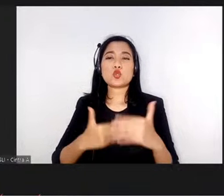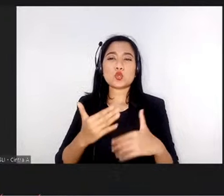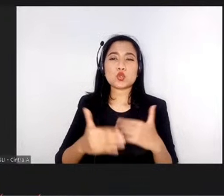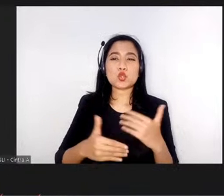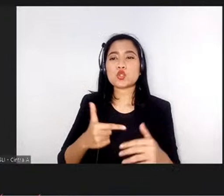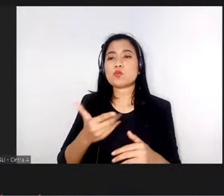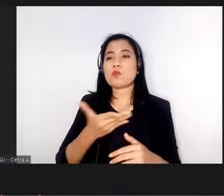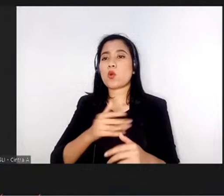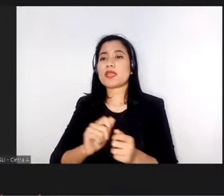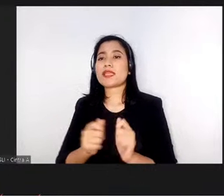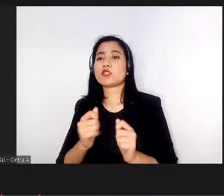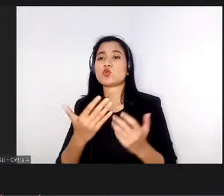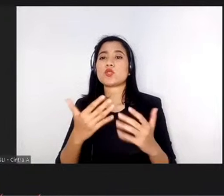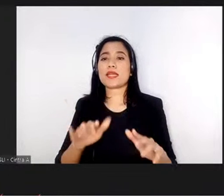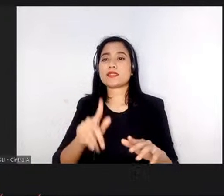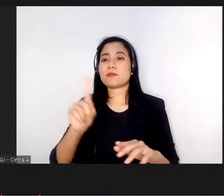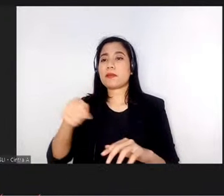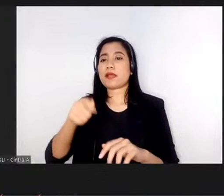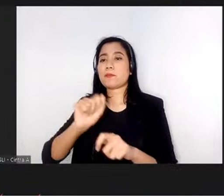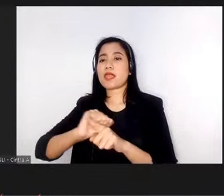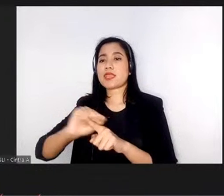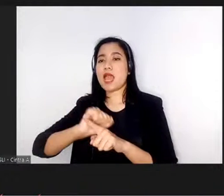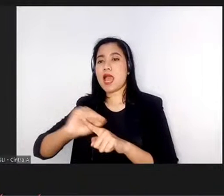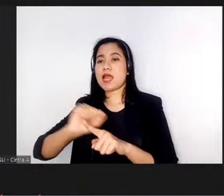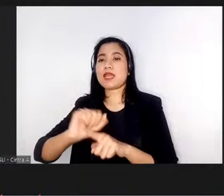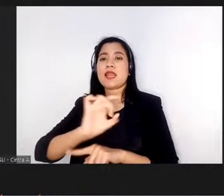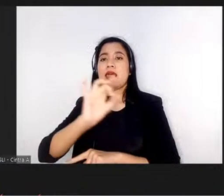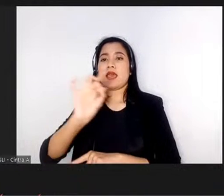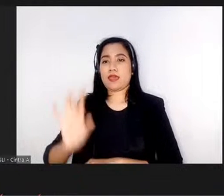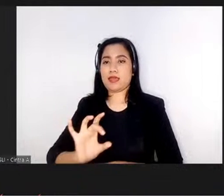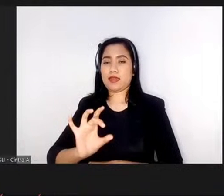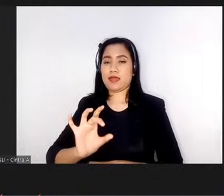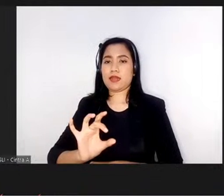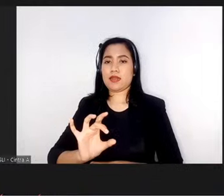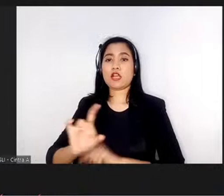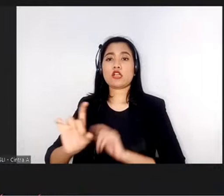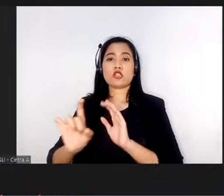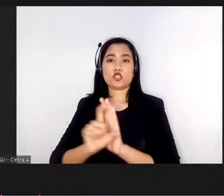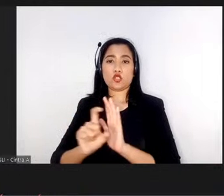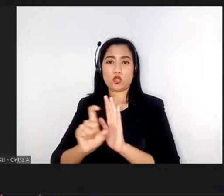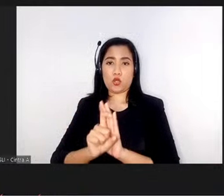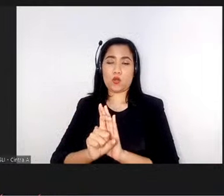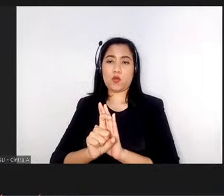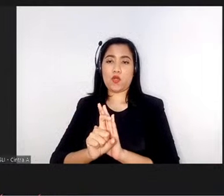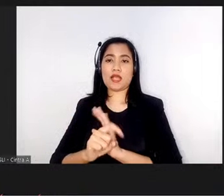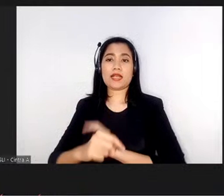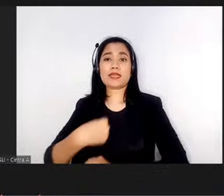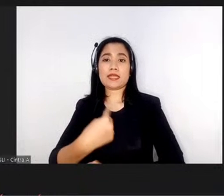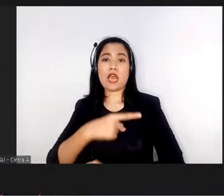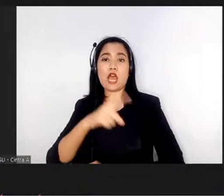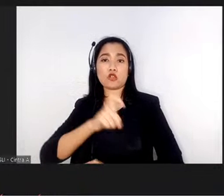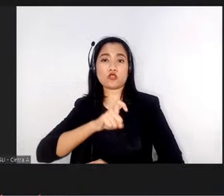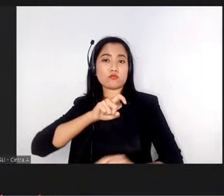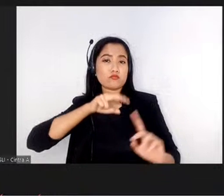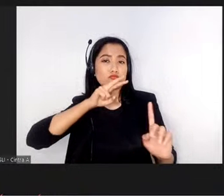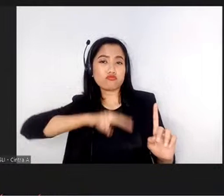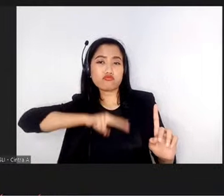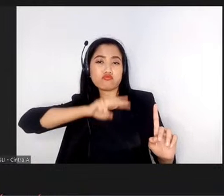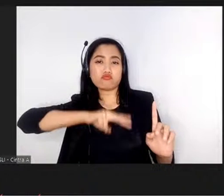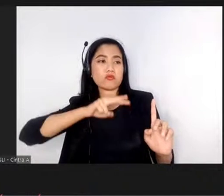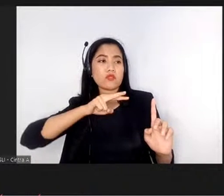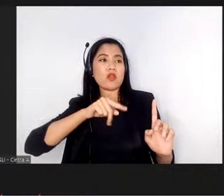melalui pelatihan dan lain sebagainya dan juga misalnya kita harus mengidentifikasi eh